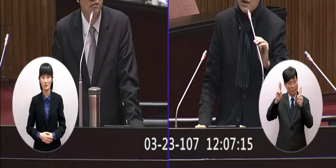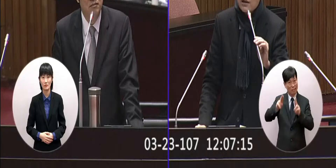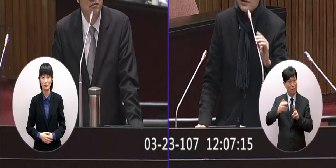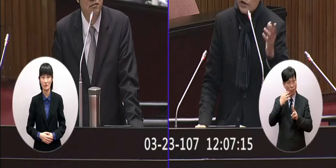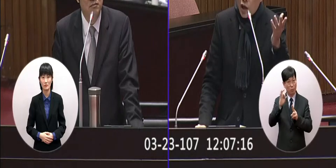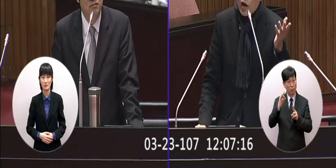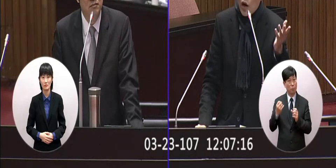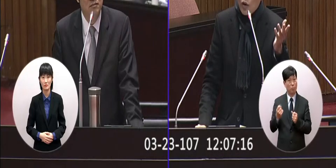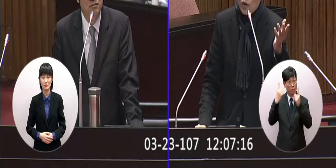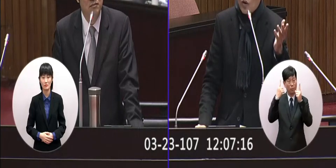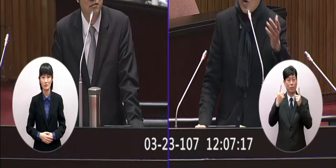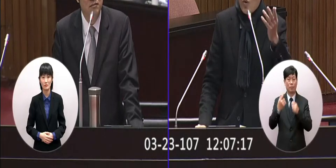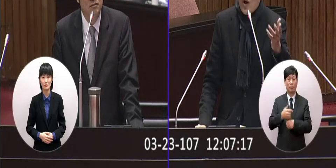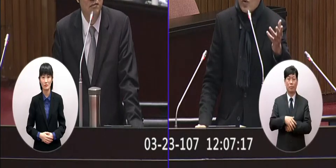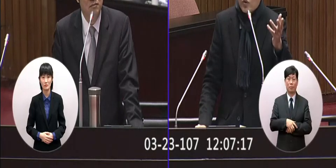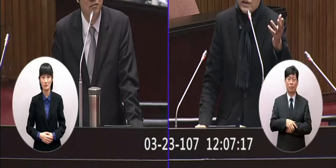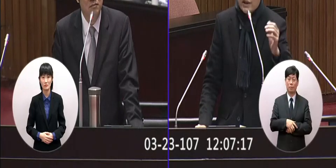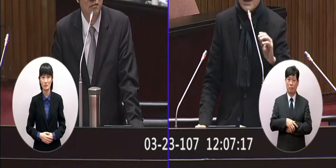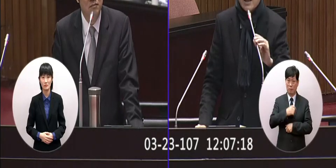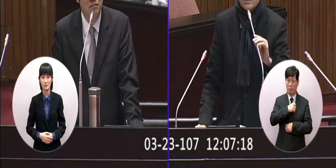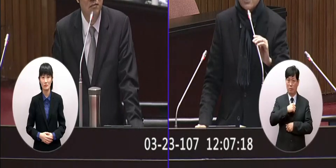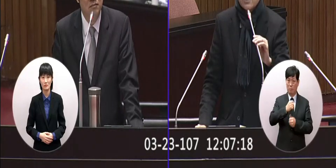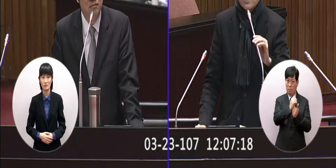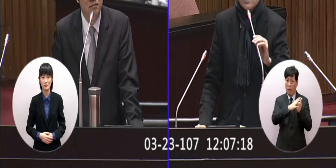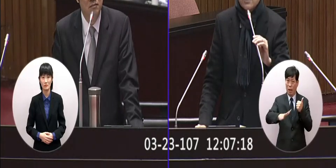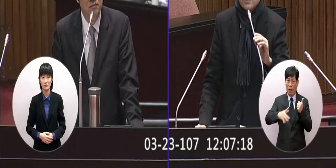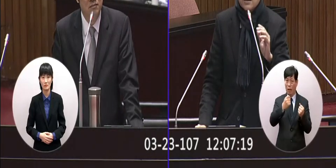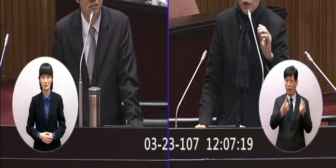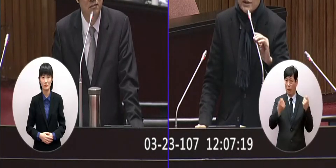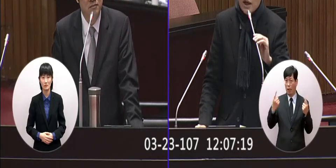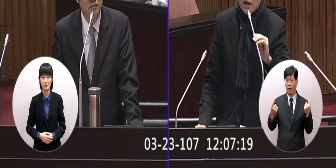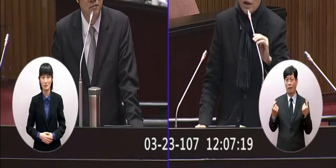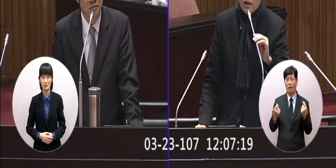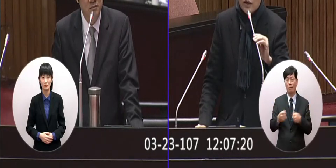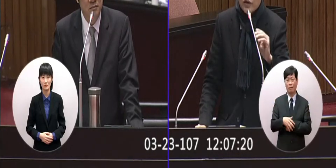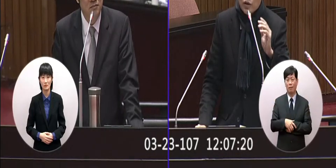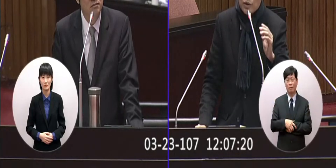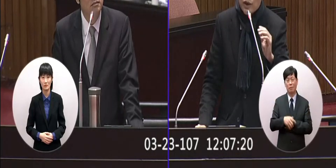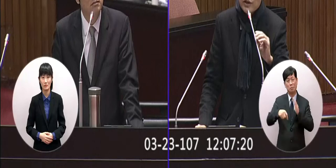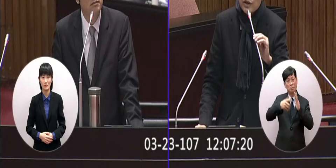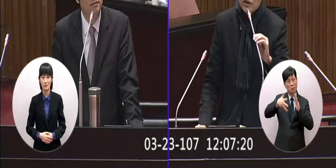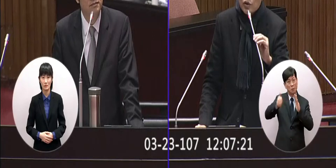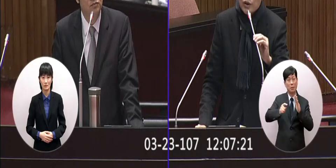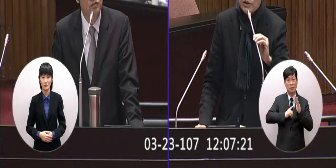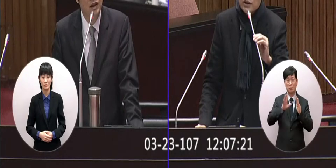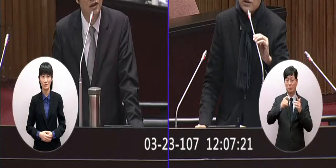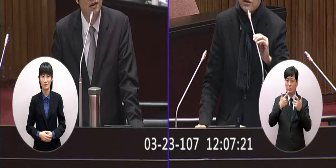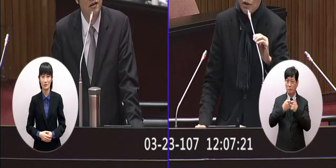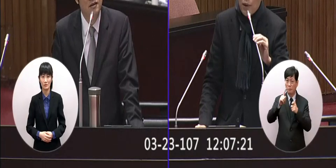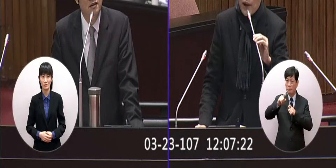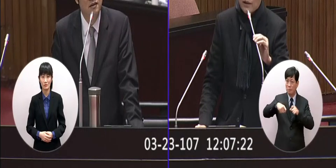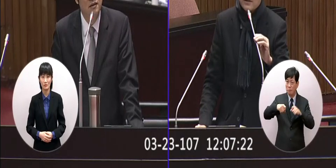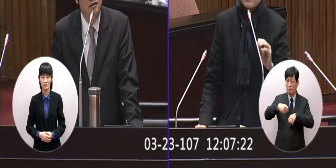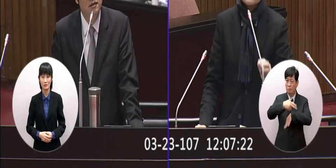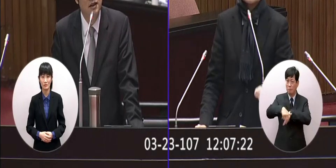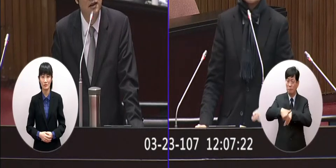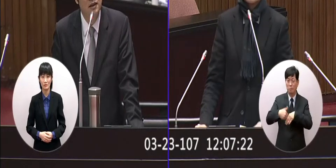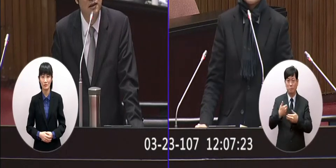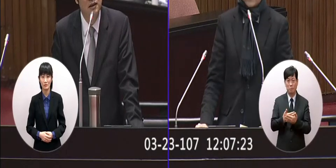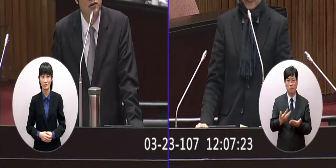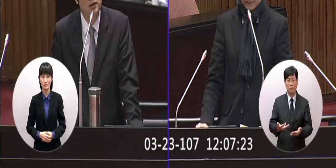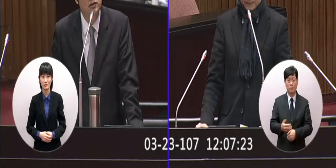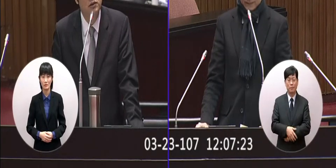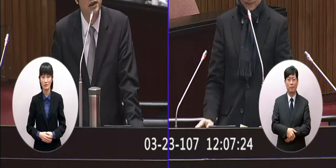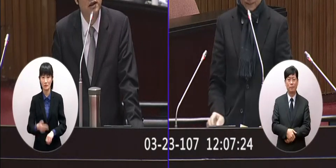飙涨，要调高，万物皆涨。赖院长，你有什么因应的对策？怎么办？ 这